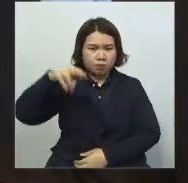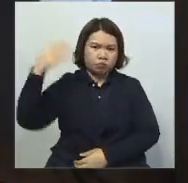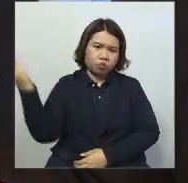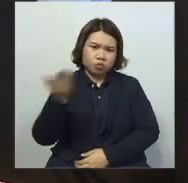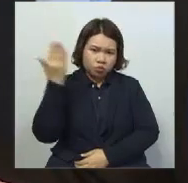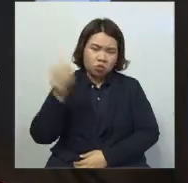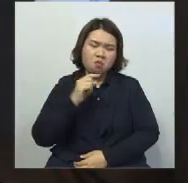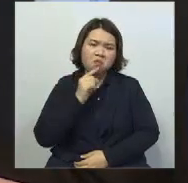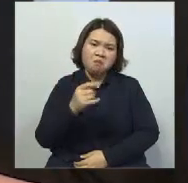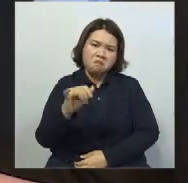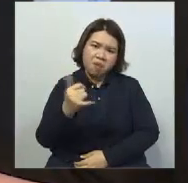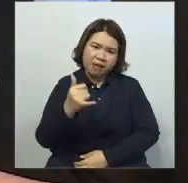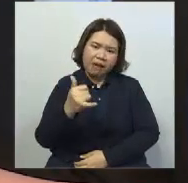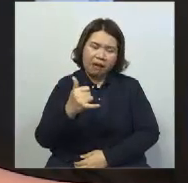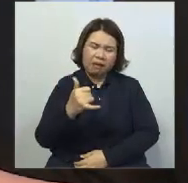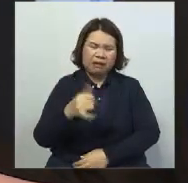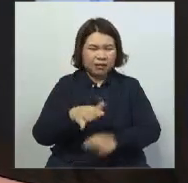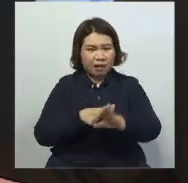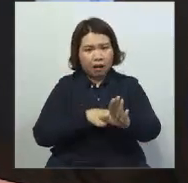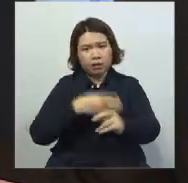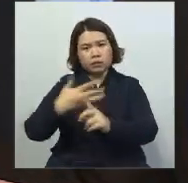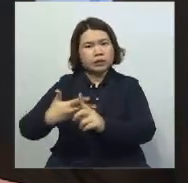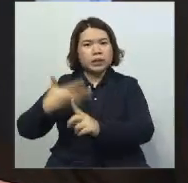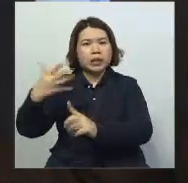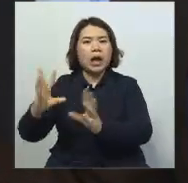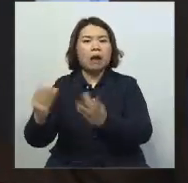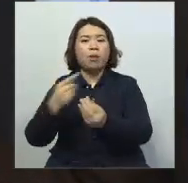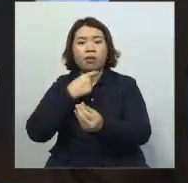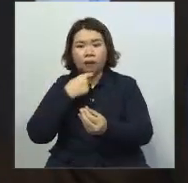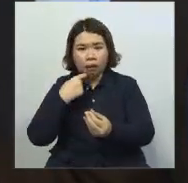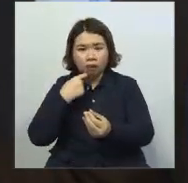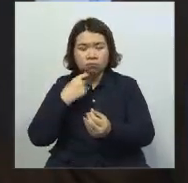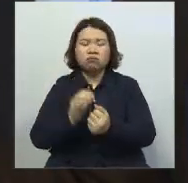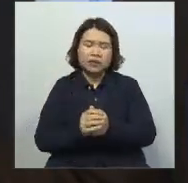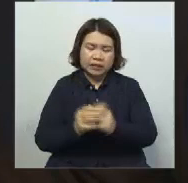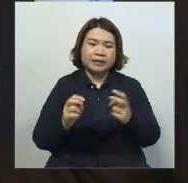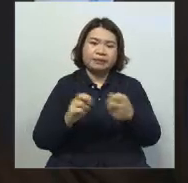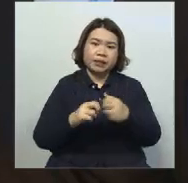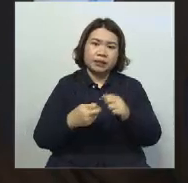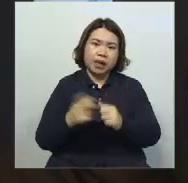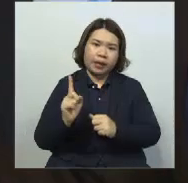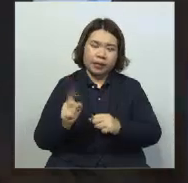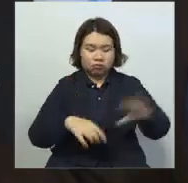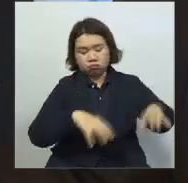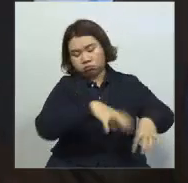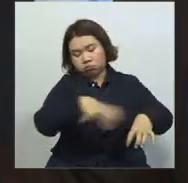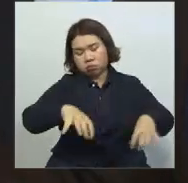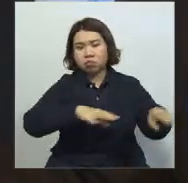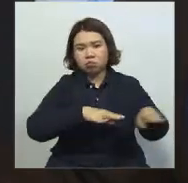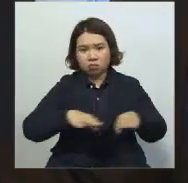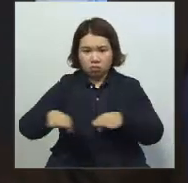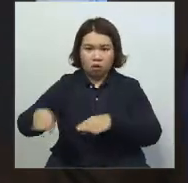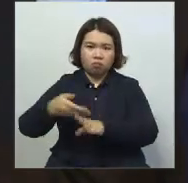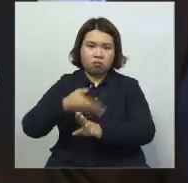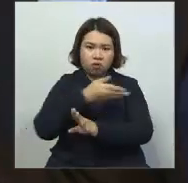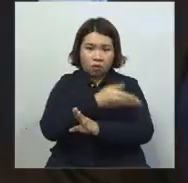าจจะแล้งยาวจนถึงเดือนพฤษภาคมเพราะฉะนั้นถ้ามีสถานการณ์อย่างนี้นั่นก็หมายความว่าทุกหน่วยก็ต้องเตรียมความพร้อมเราต้องเตรียมตั้งแต่เ